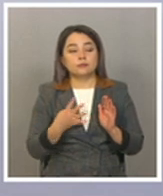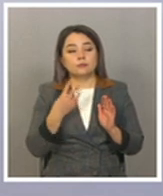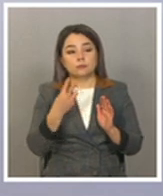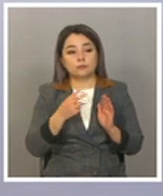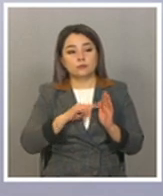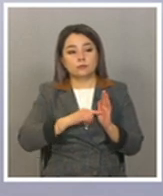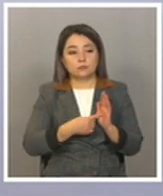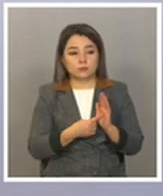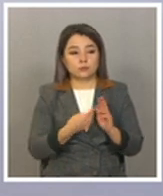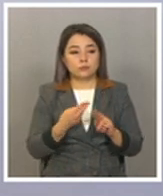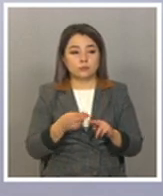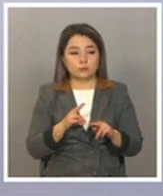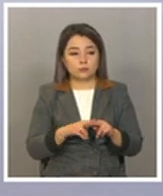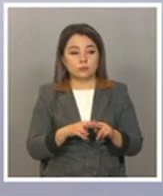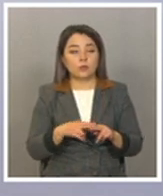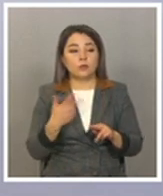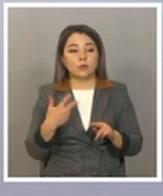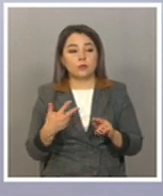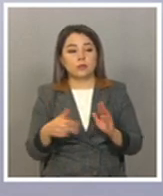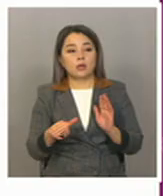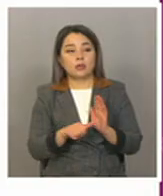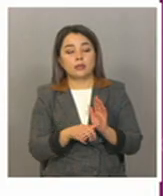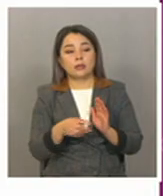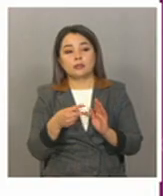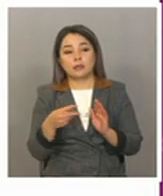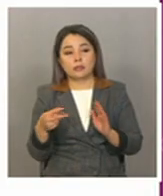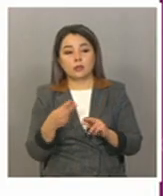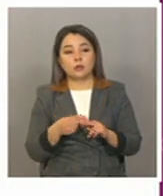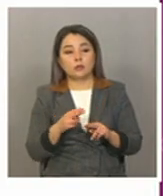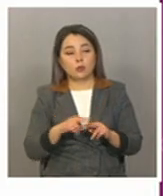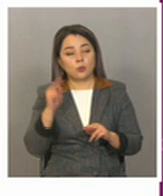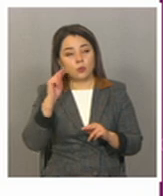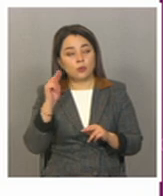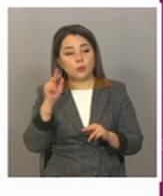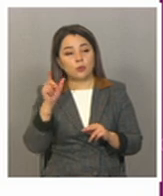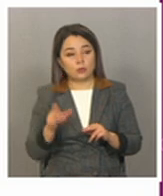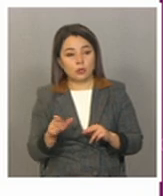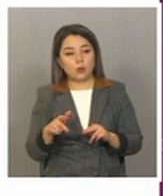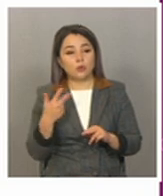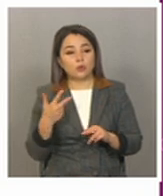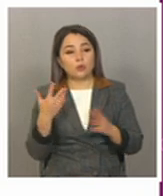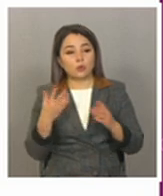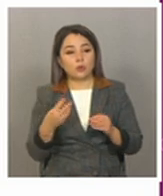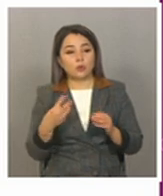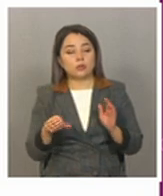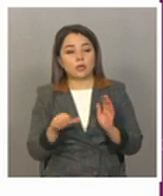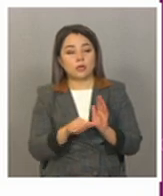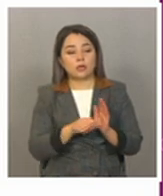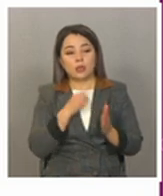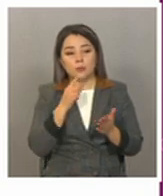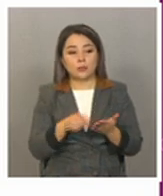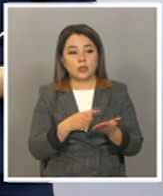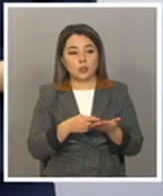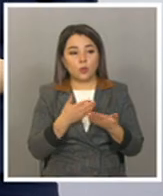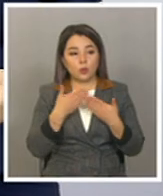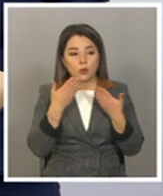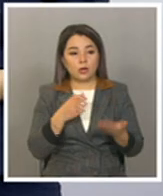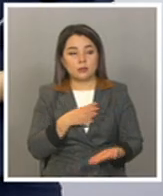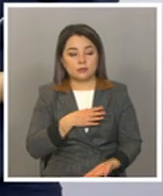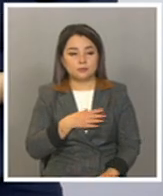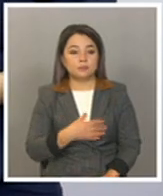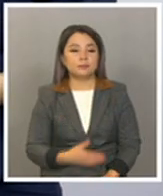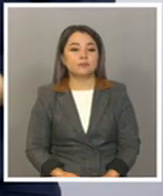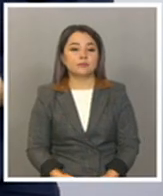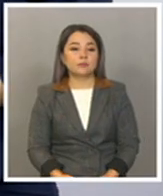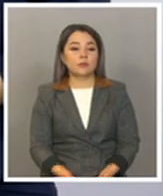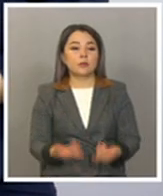көбейтеміз, сонда 36-ға тең, демек оқушы үшінші күні 36 бет оқыған екен. Енді